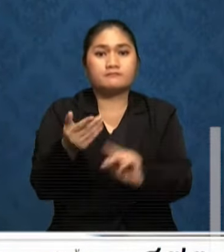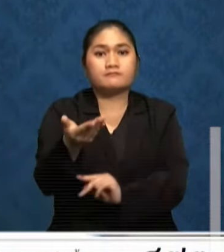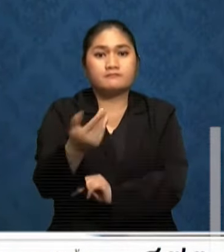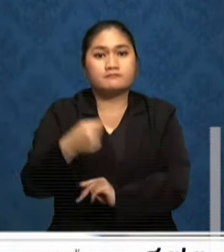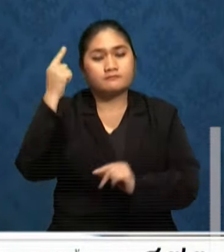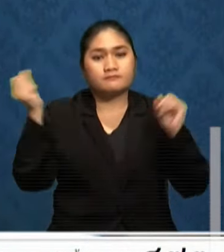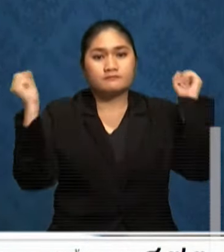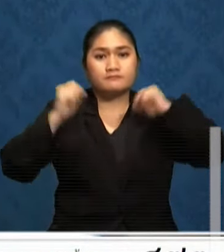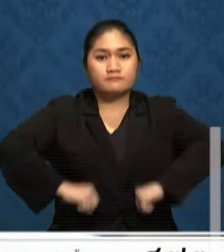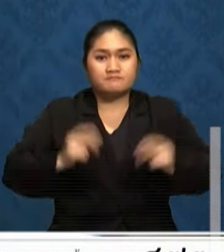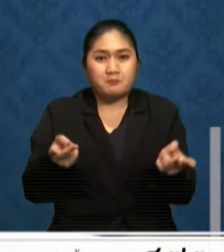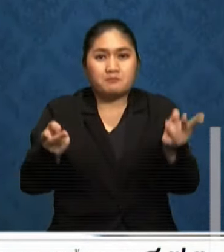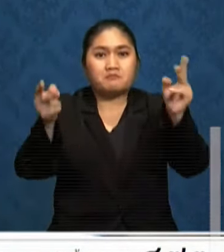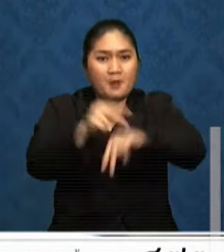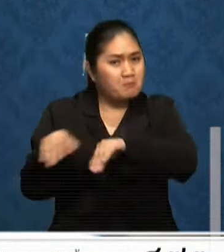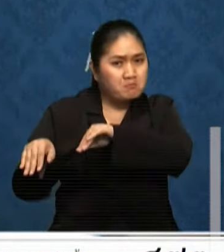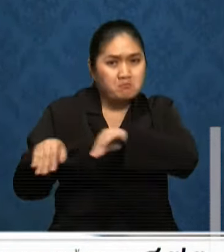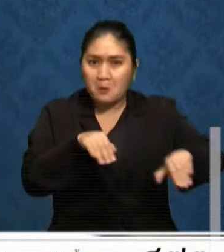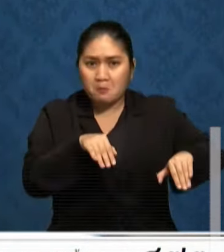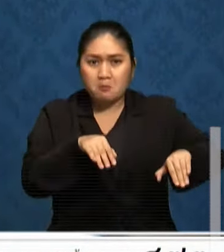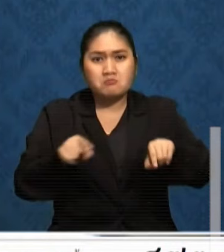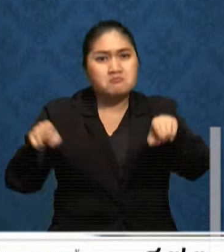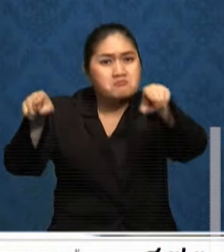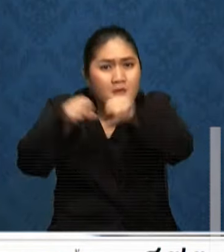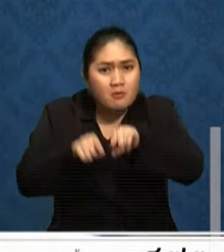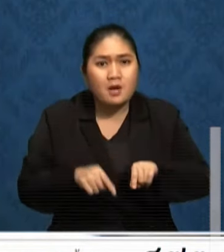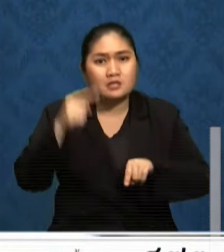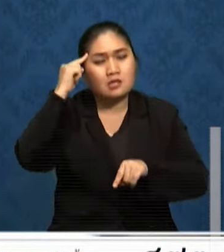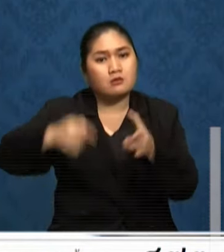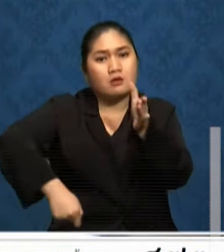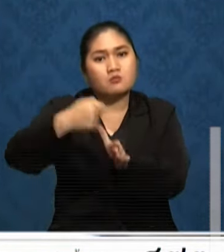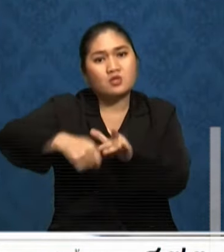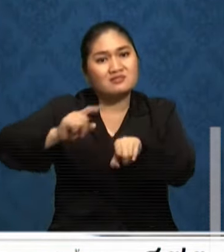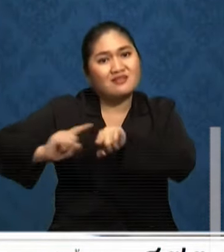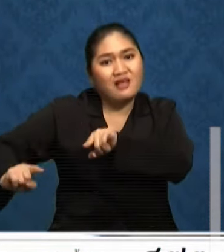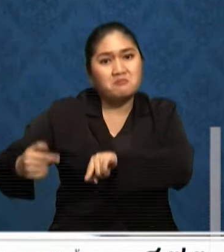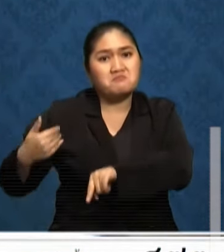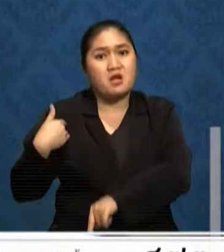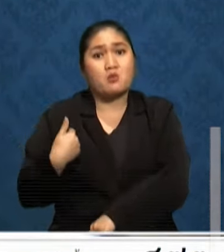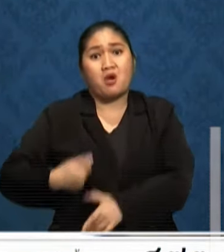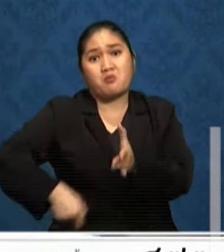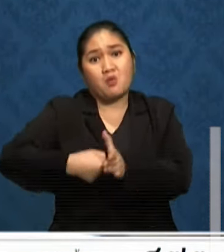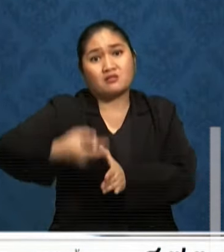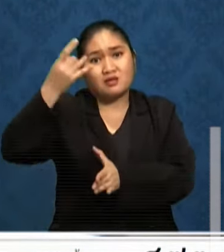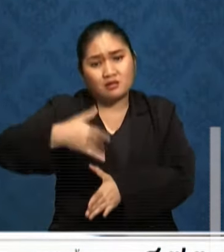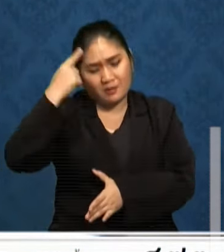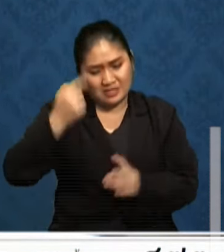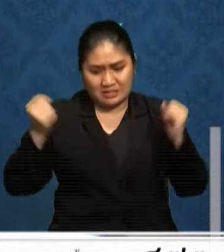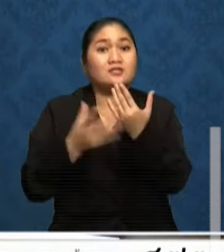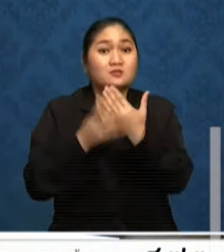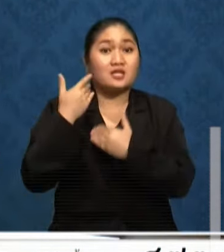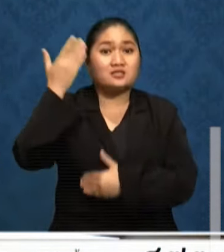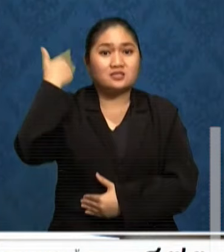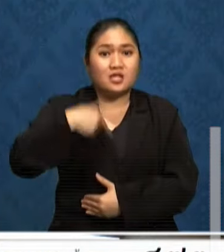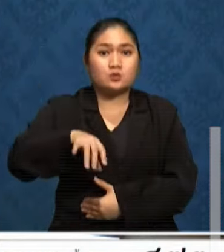ที่ตดสินใจกลับลำกอย่พอมเพีแบนี้จะมีเหตุผลใเชิงหลกการมารองรับวาทำไมพวกทานนั้นถึงตดสนใจเปลี่ยนใ